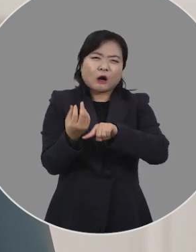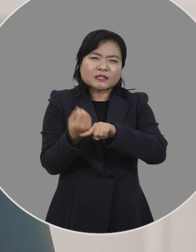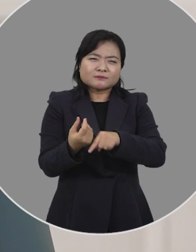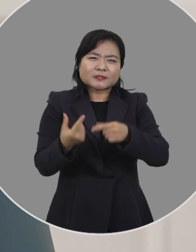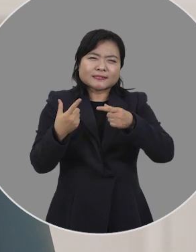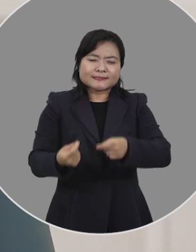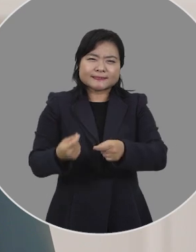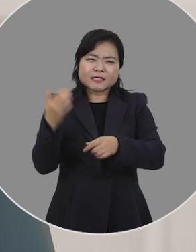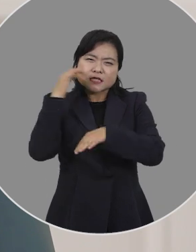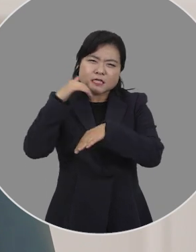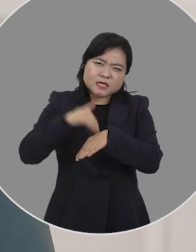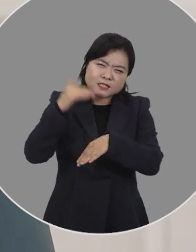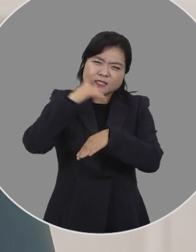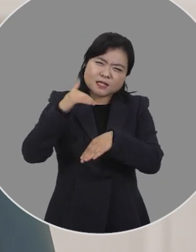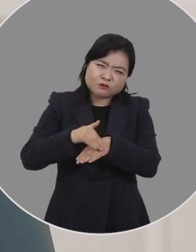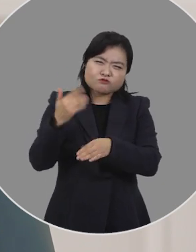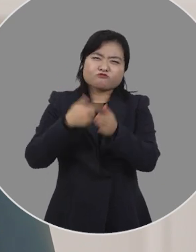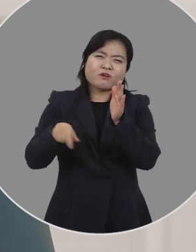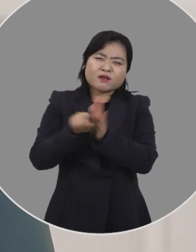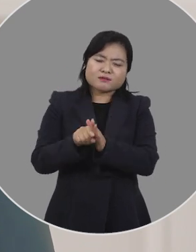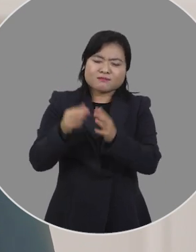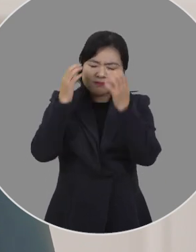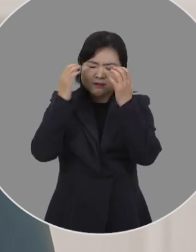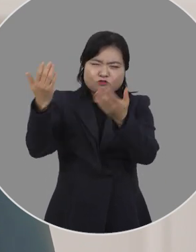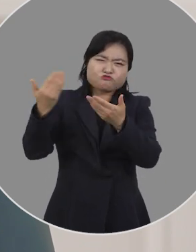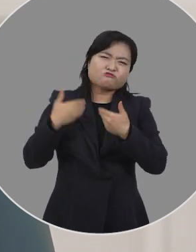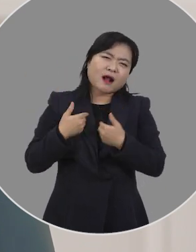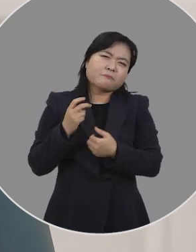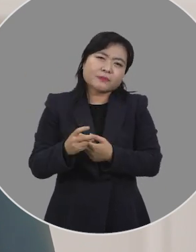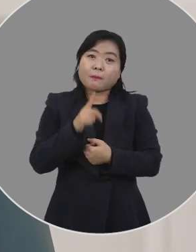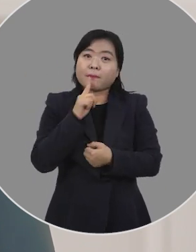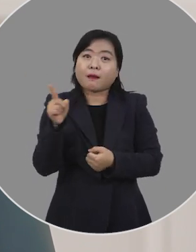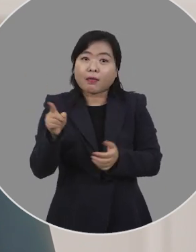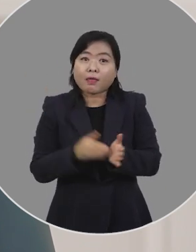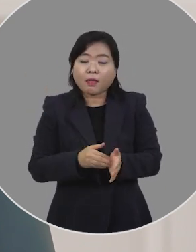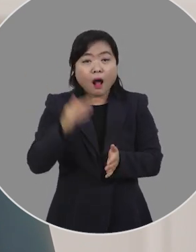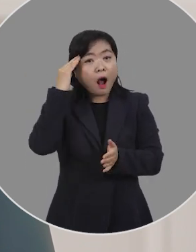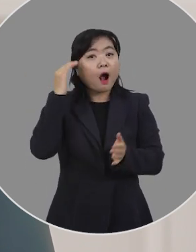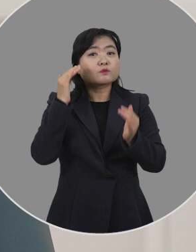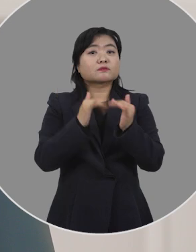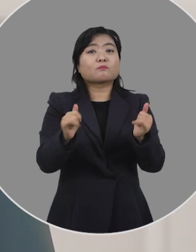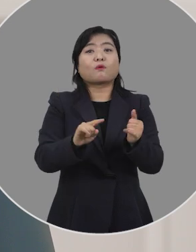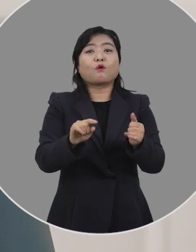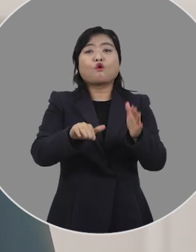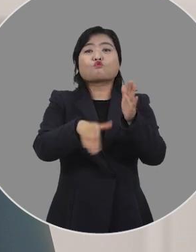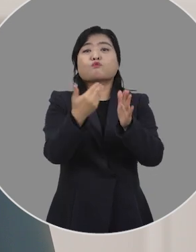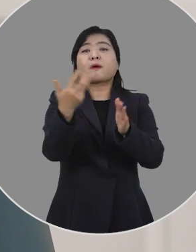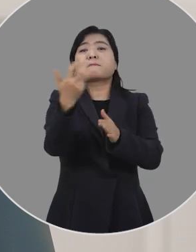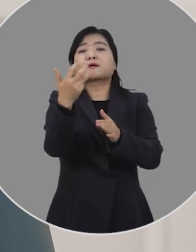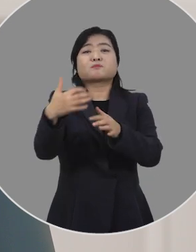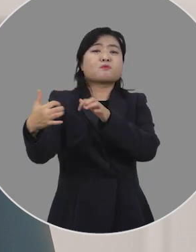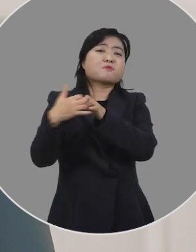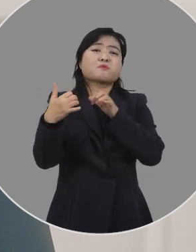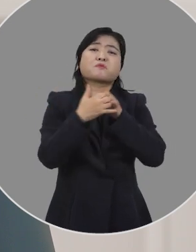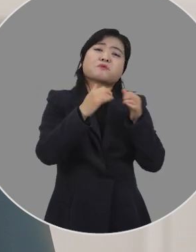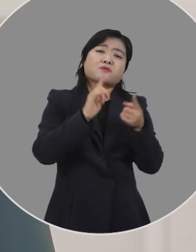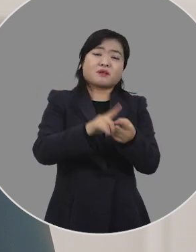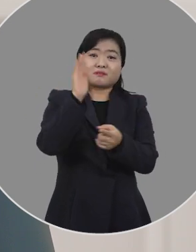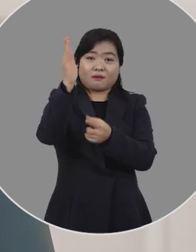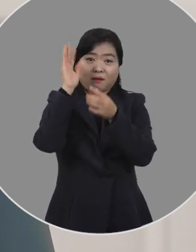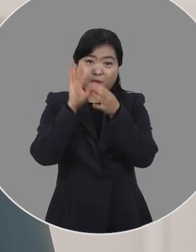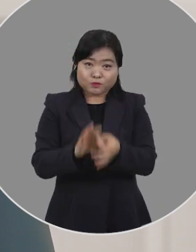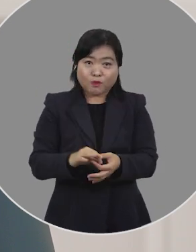정금같이 연단시키는가 보다라고 해요. 한국 사람들은 980여 차례 외침